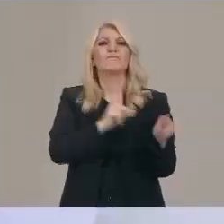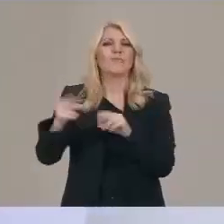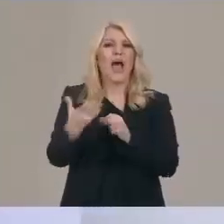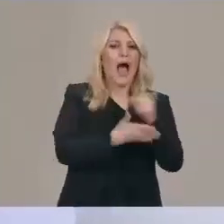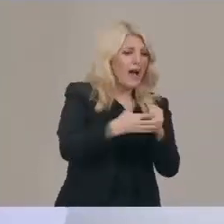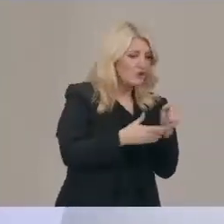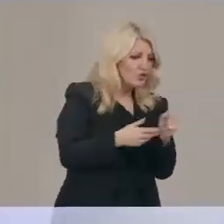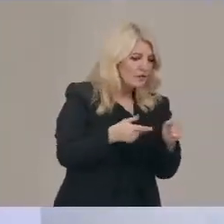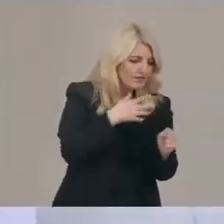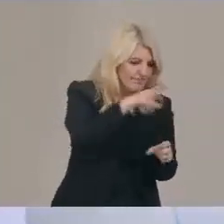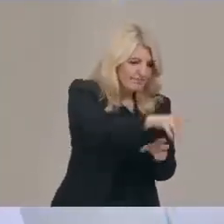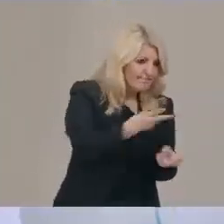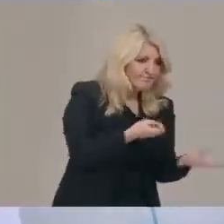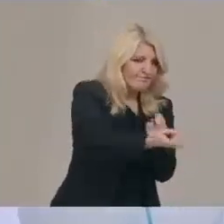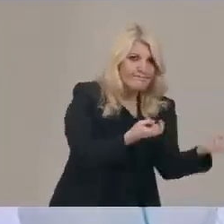Τέταρτον,